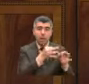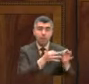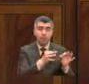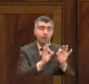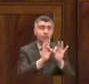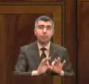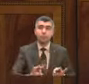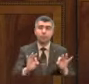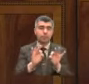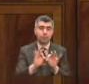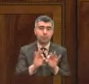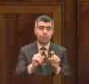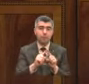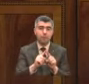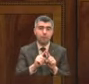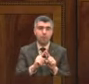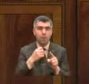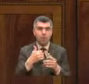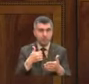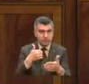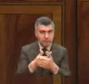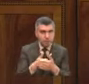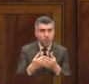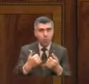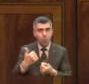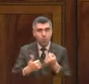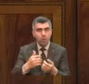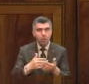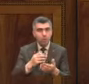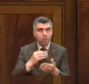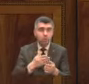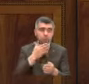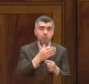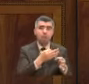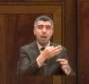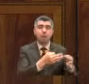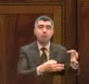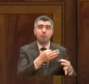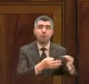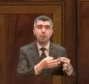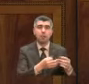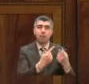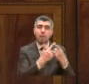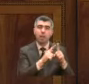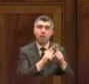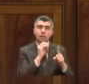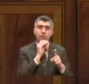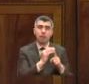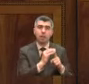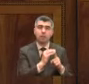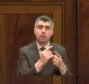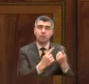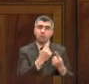السير فيه دي بيناليتي ترانزاكسيونيل، كيحصلوا تيخصو يخلص هذيك الساعه، كترفعها الى القضاء، وهذاك الشيء القضاء راكم نتوما عارفين